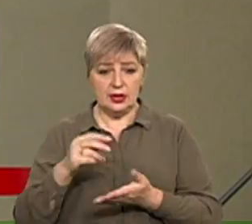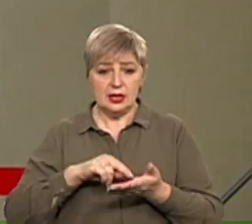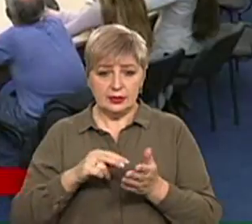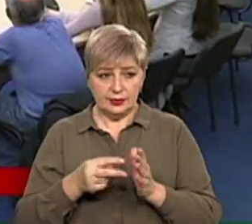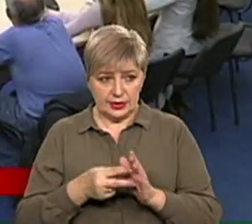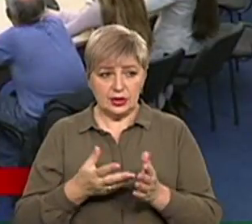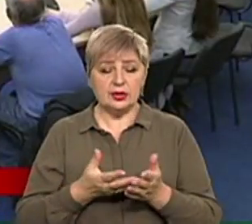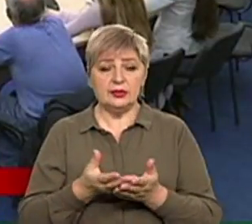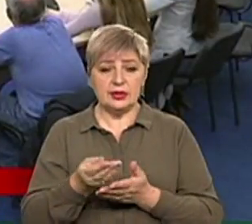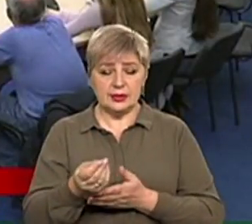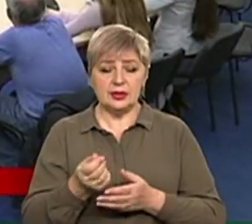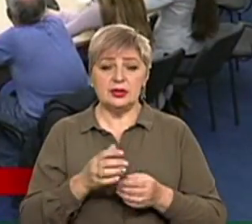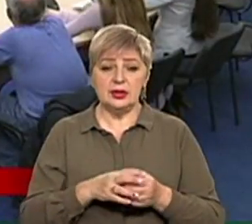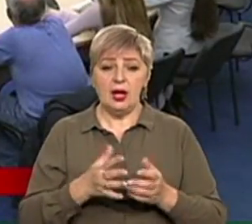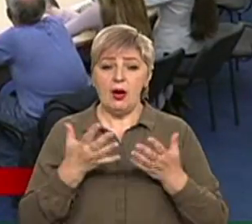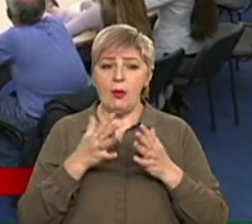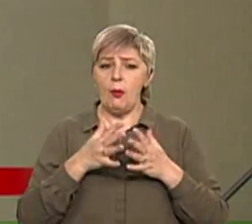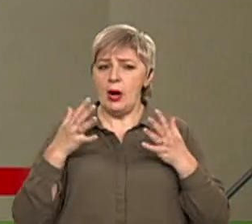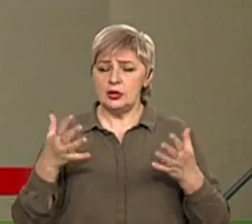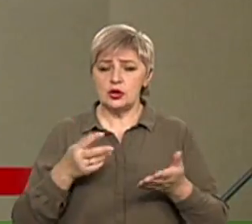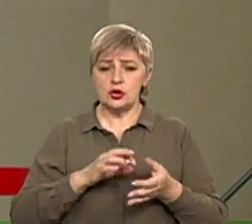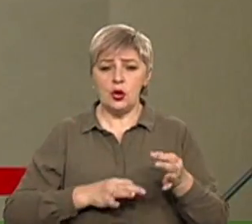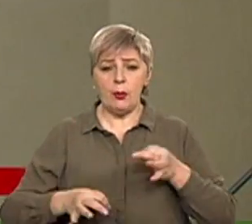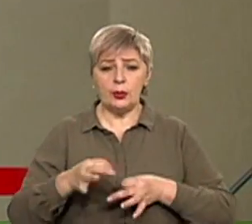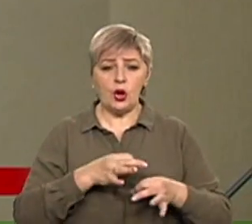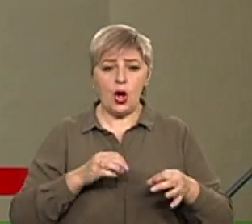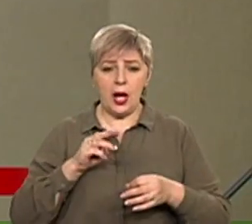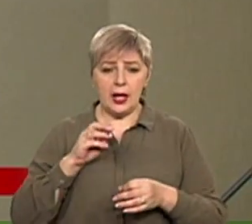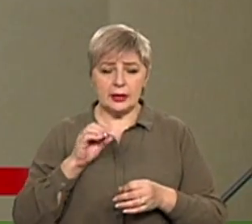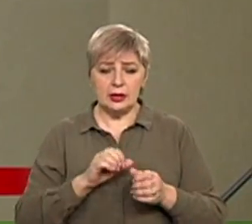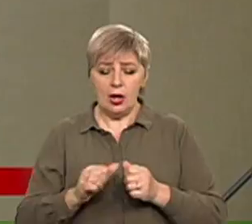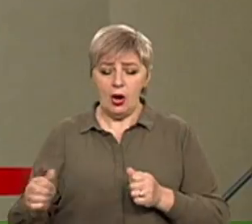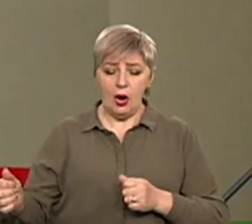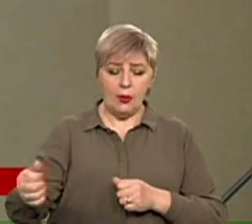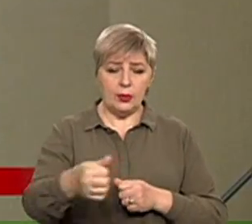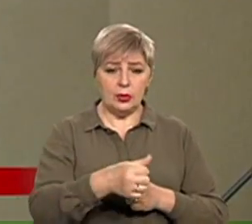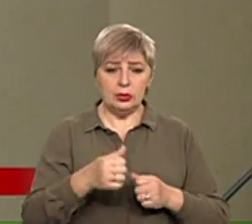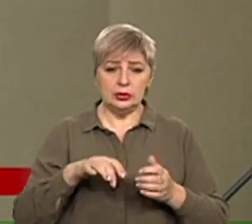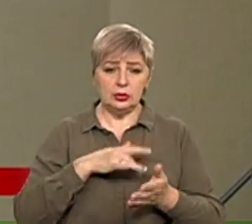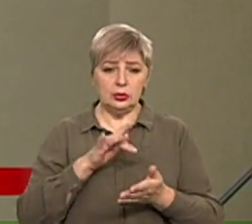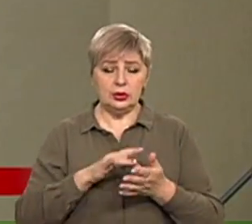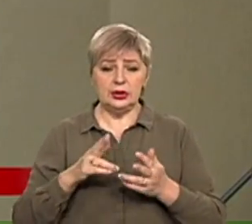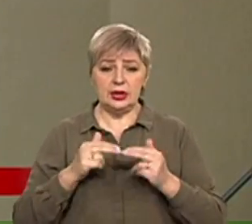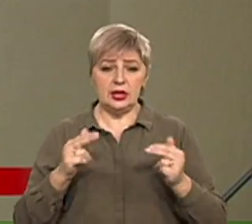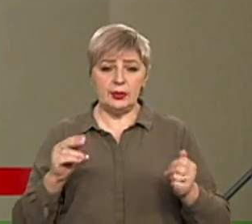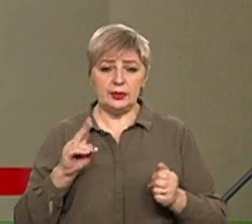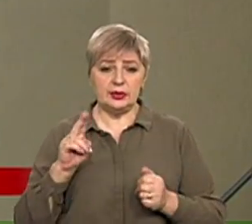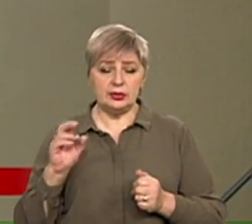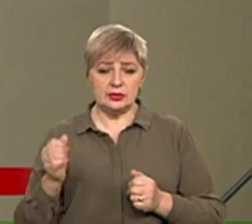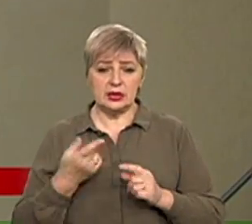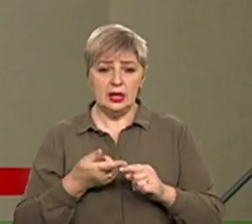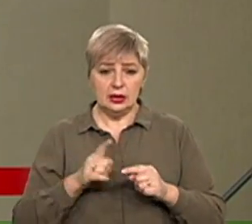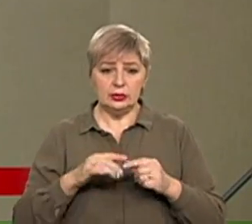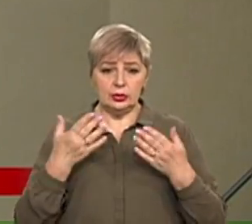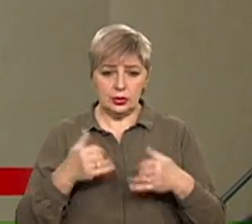Запланировано финансирование. Большой амбициозный проект в этом году, обратно-таки, это обход города Днепропетровска, который мы